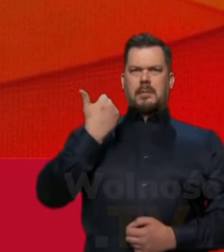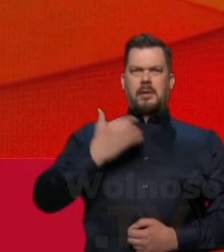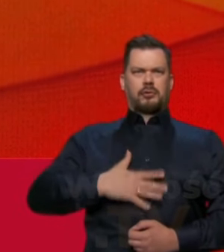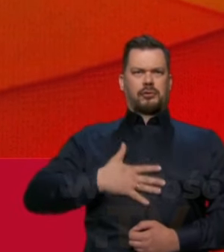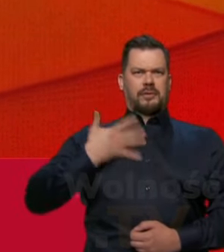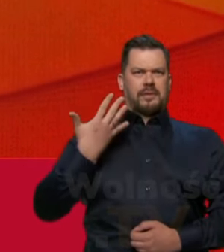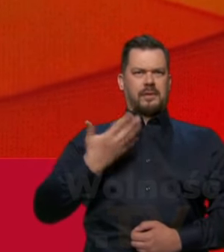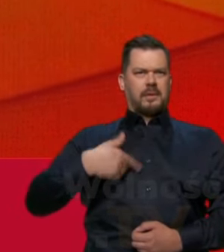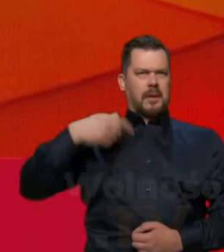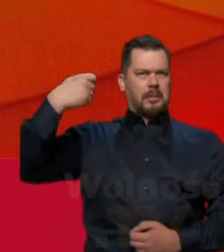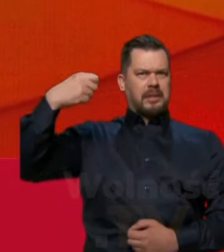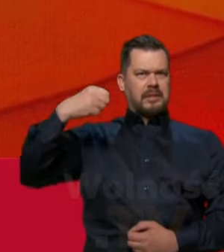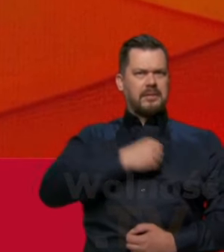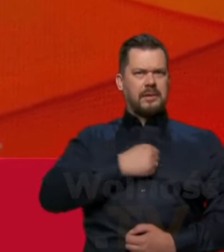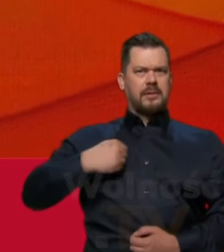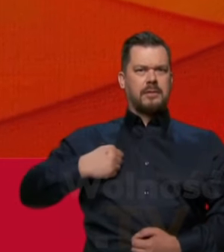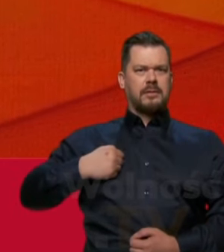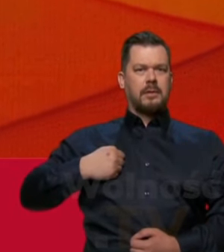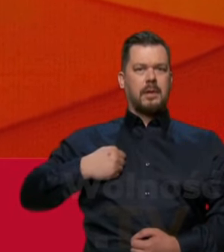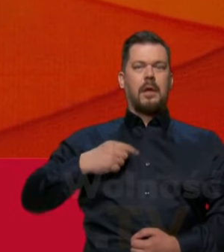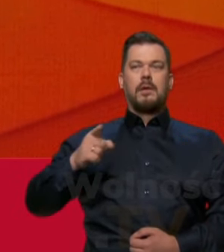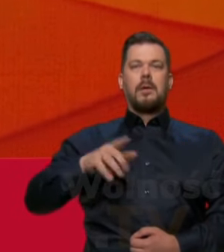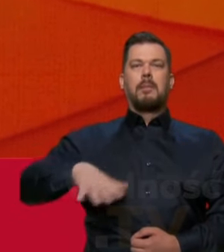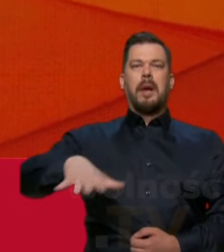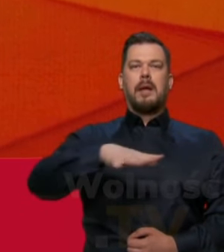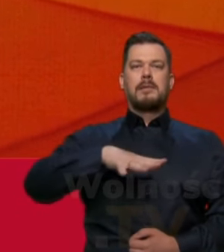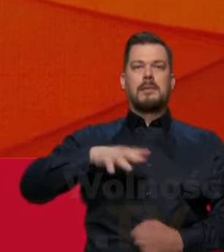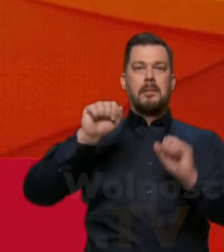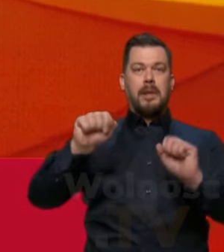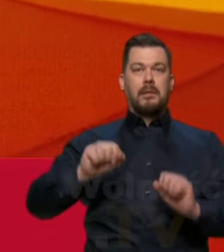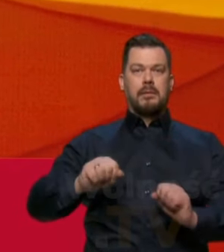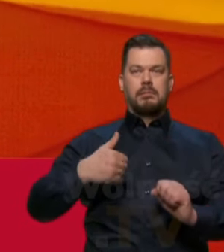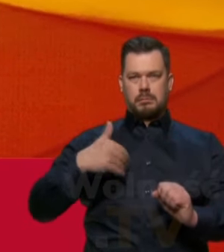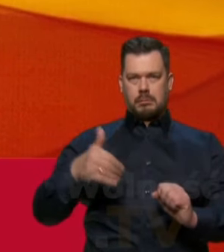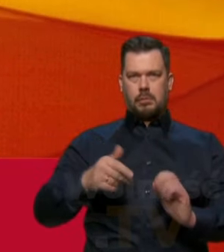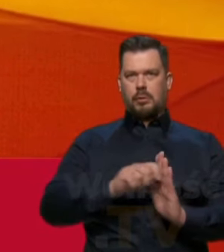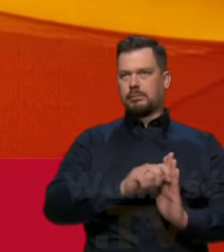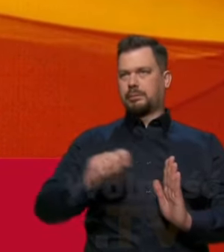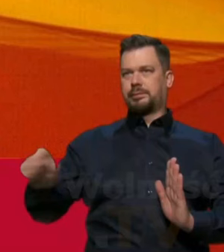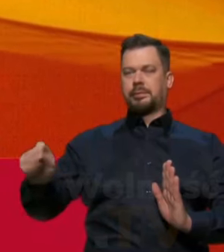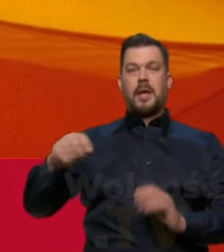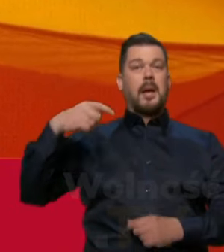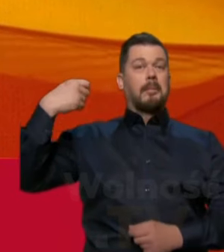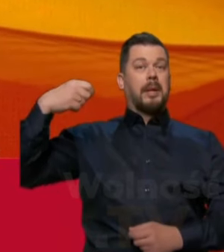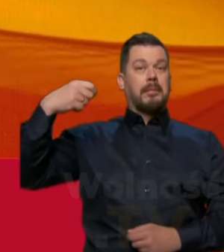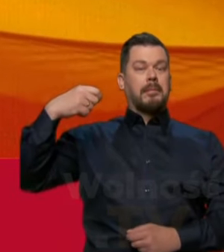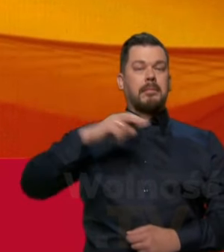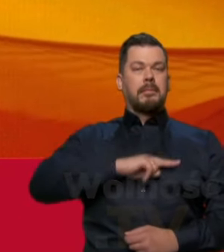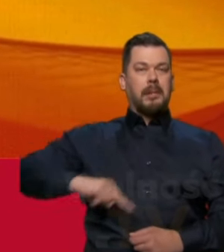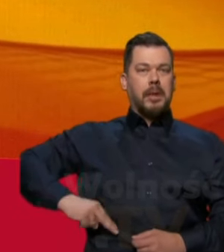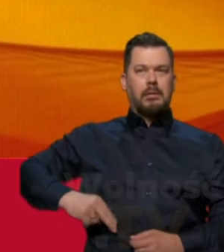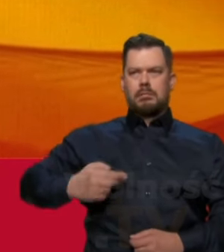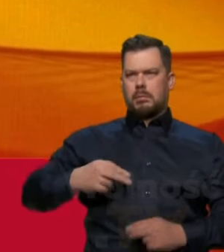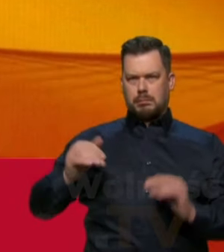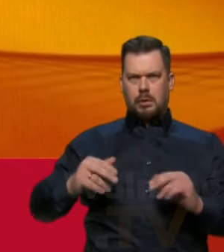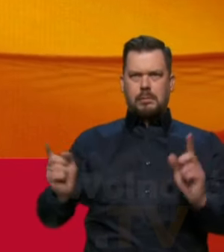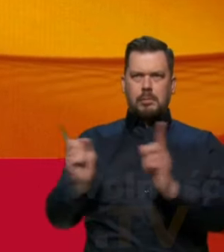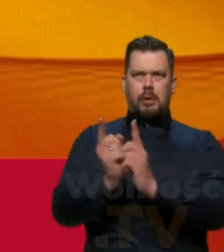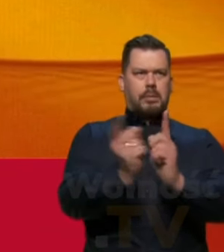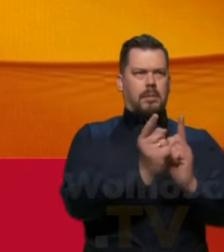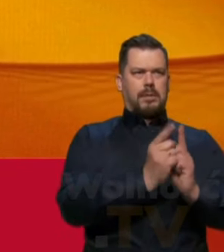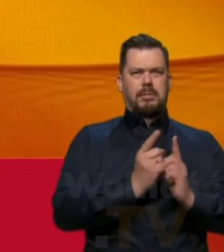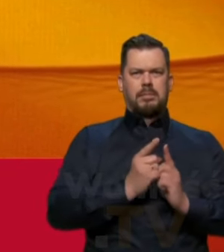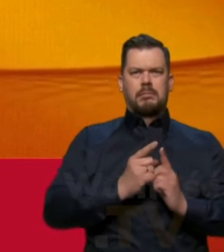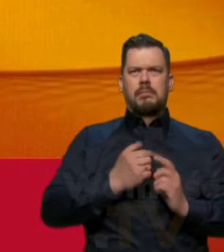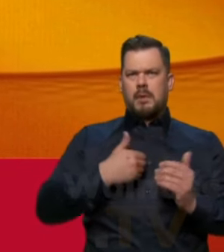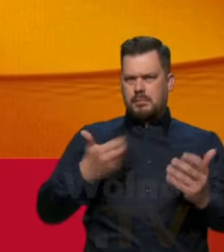jako dla prezydenta Warszawy, aby z Placu Bankowego pojechać do Kancelarii Prezesa Rady Ministrów i rozmawiać z kimkolwiek, kto łaskawie będzie